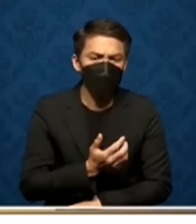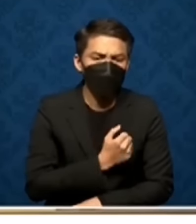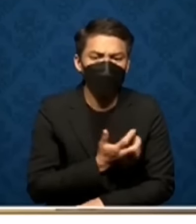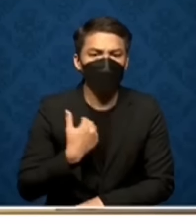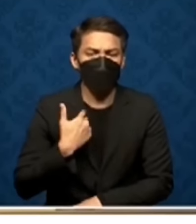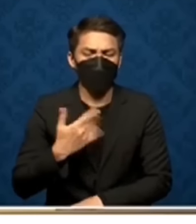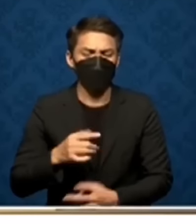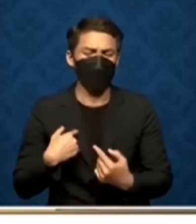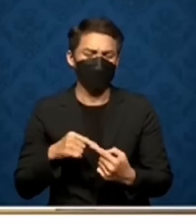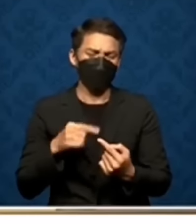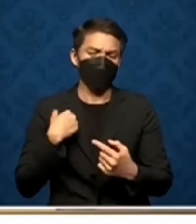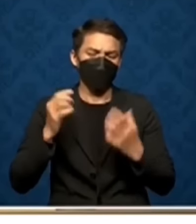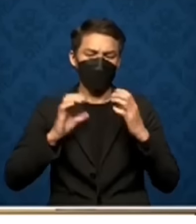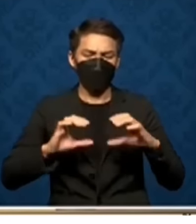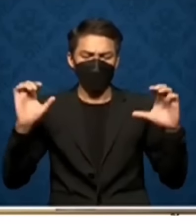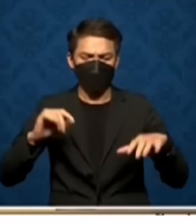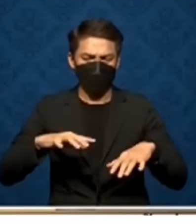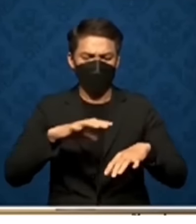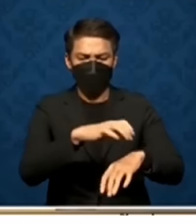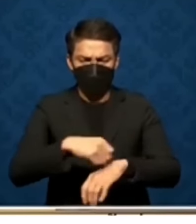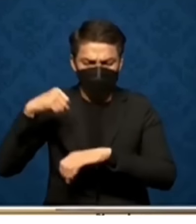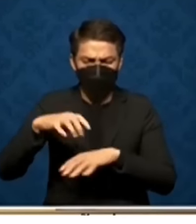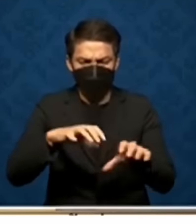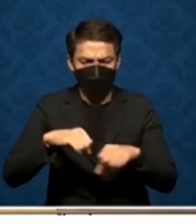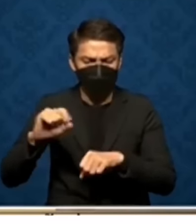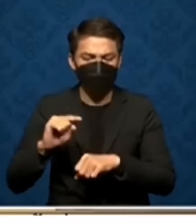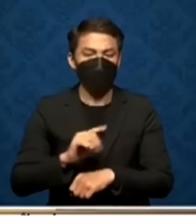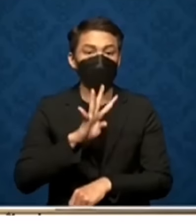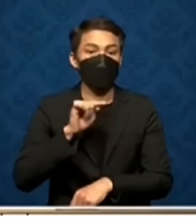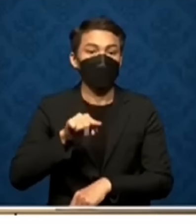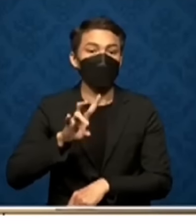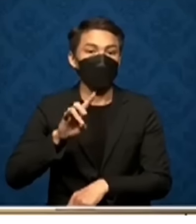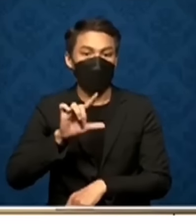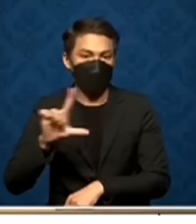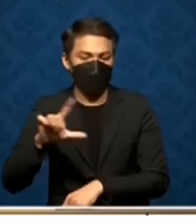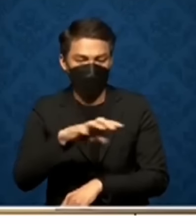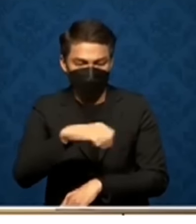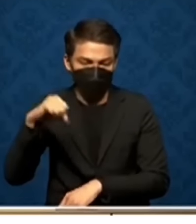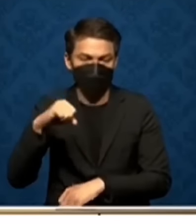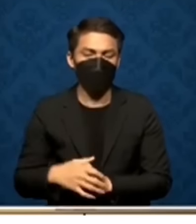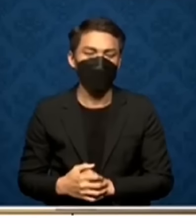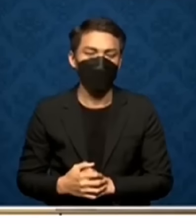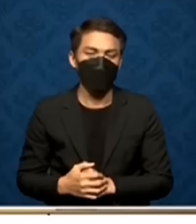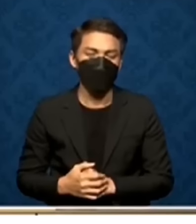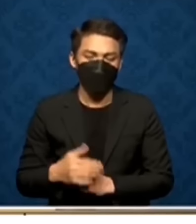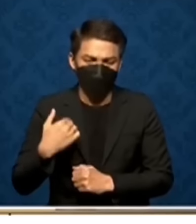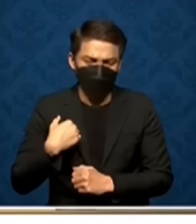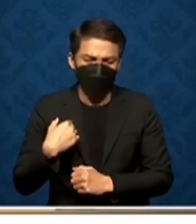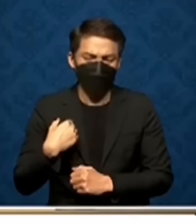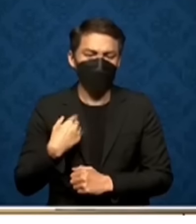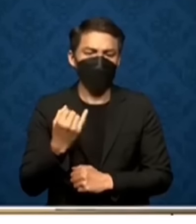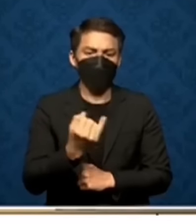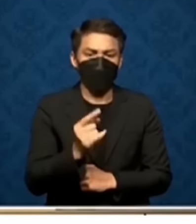ครั้งใหญ่ของรัฐบาลก็ไปยึดที่ 4.7 ล้านไม้ป่าที่เลวร้ายไปฝันนั้น